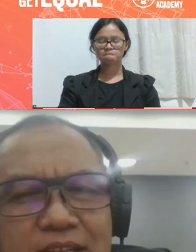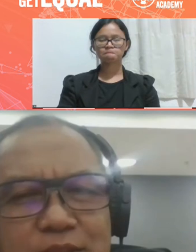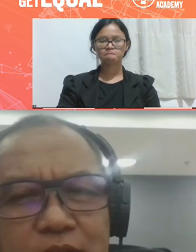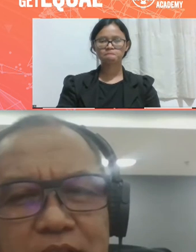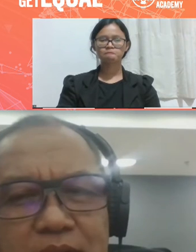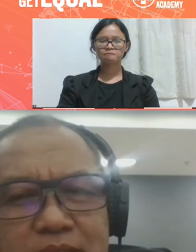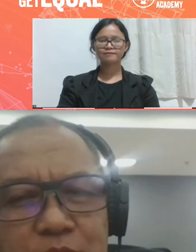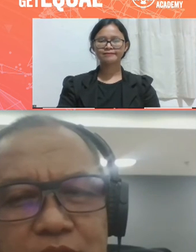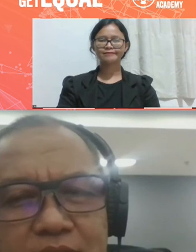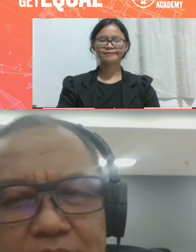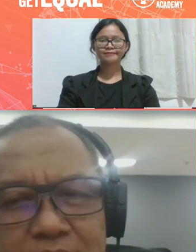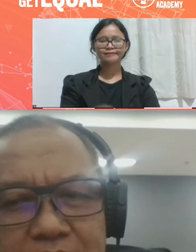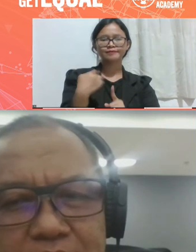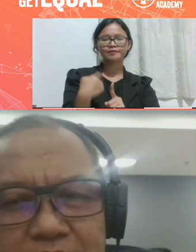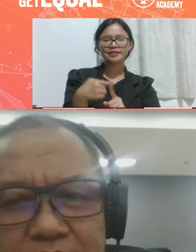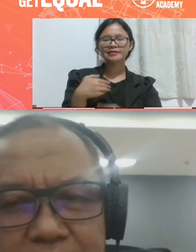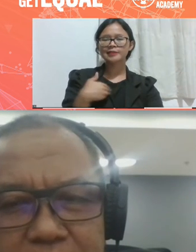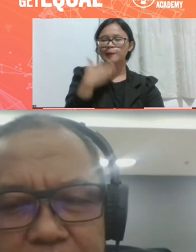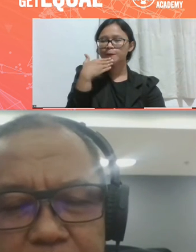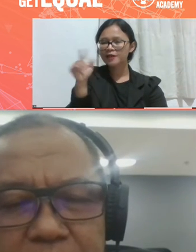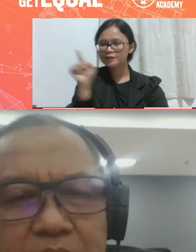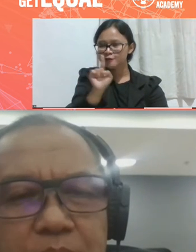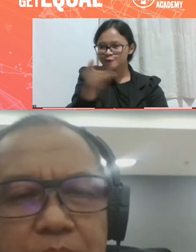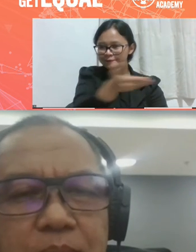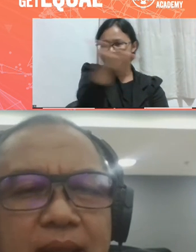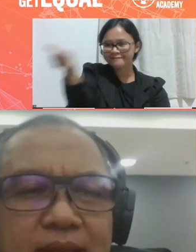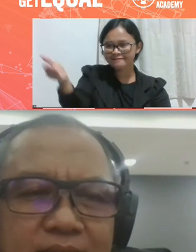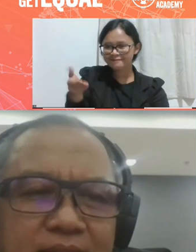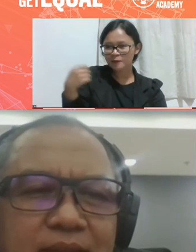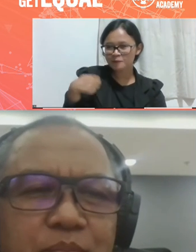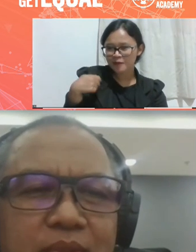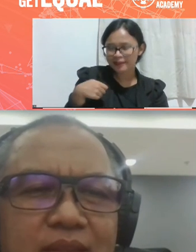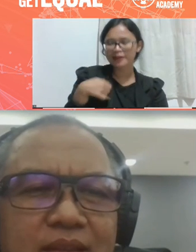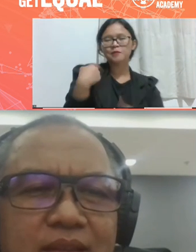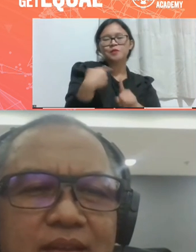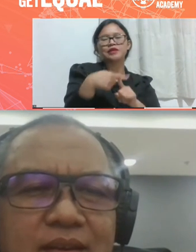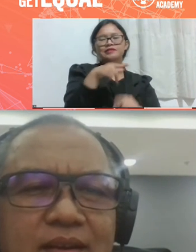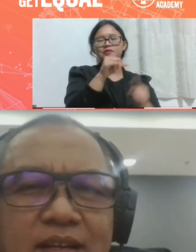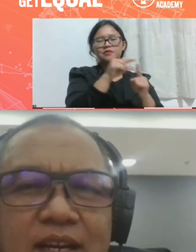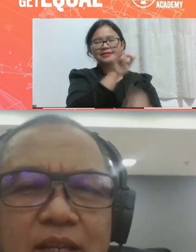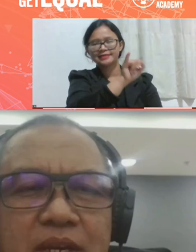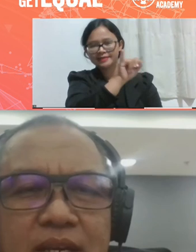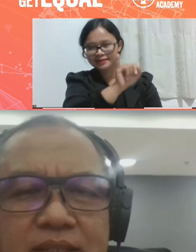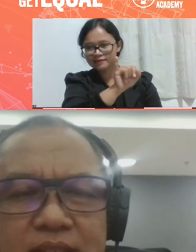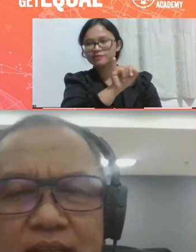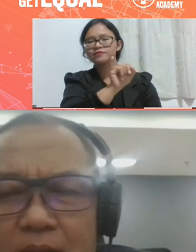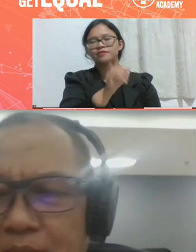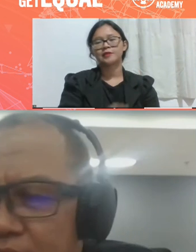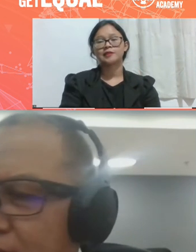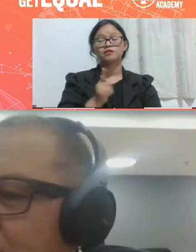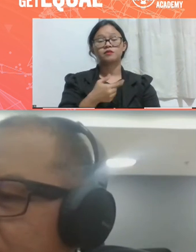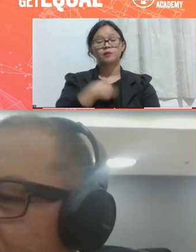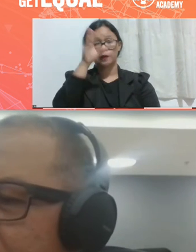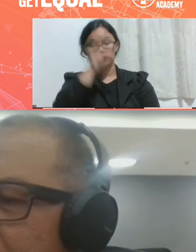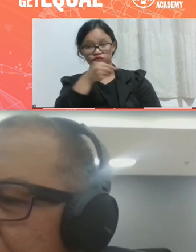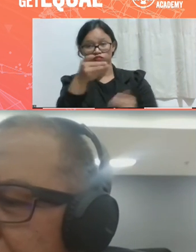Ini saya juga terima kasih betul dengan rekan-rekan dari teman-teman dari PLAN ini ya. Dengan adanya begini, sehingga apalagi